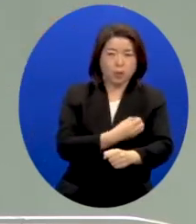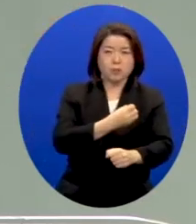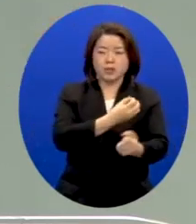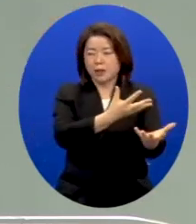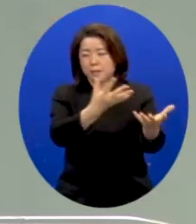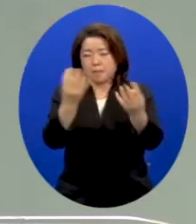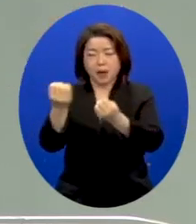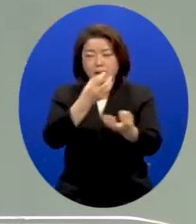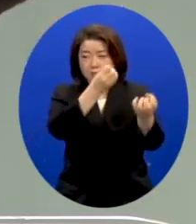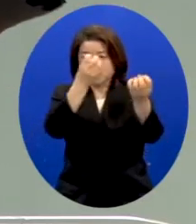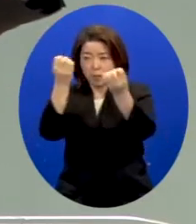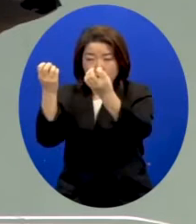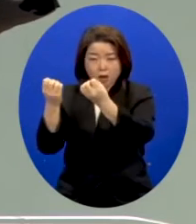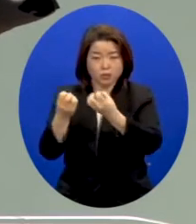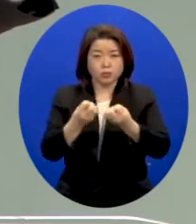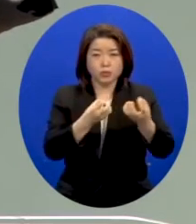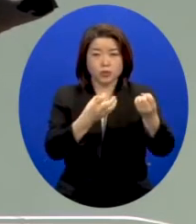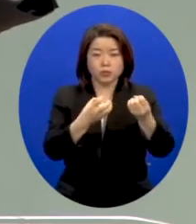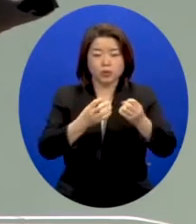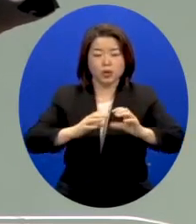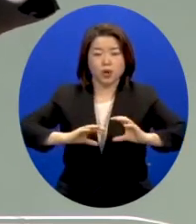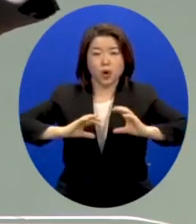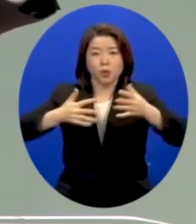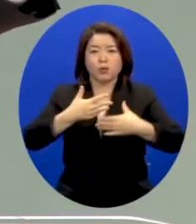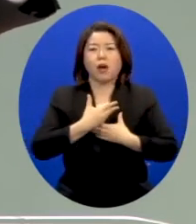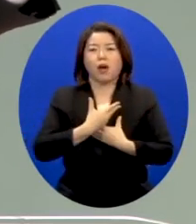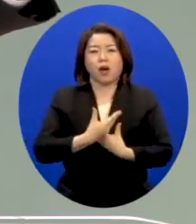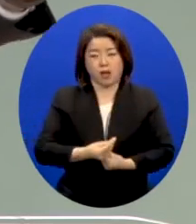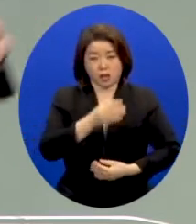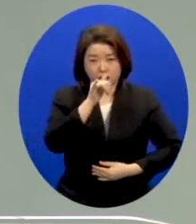우주가 편안한 것입니다